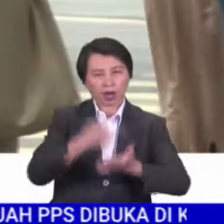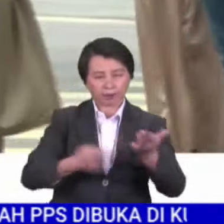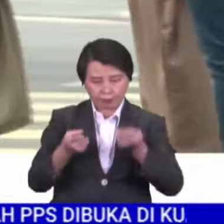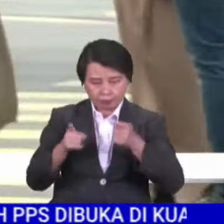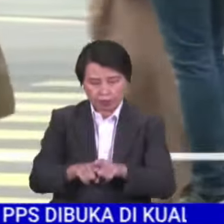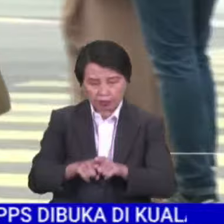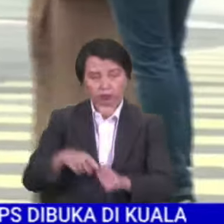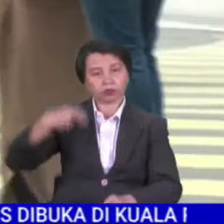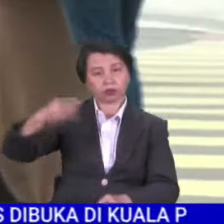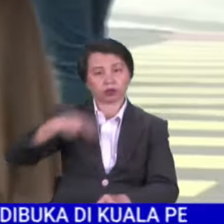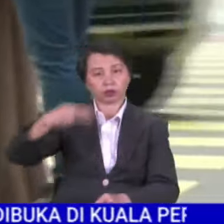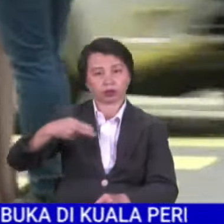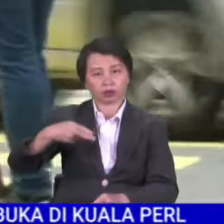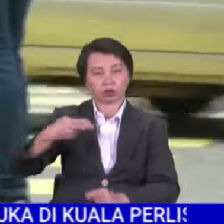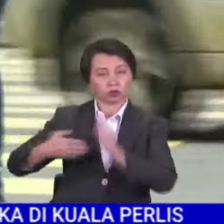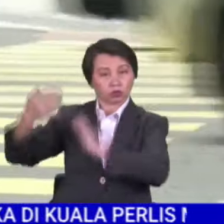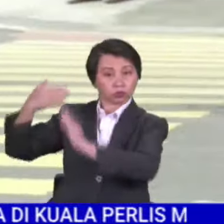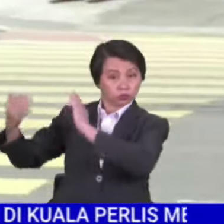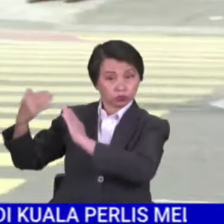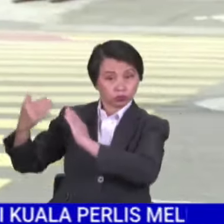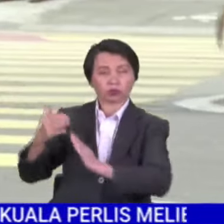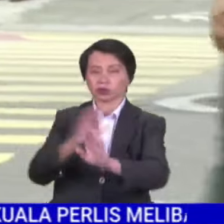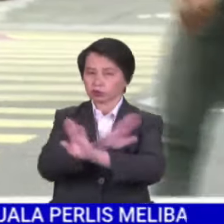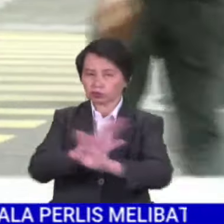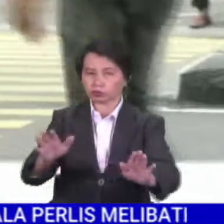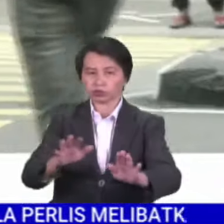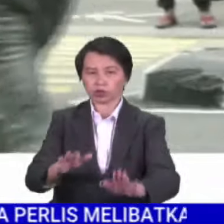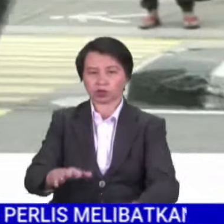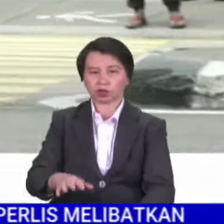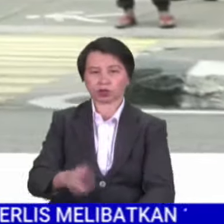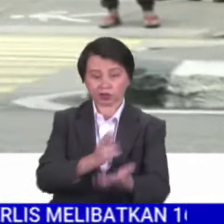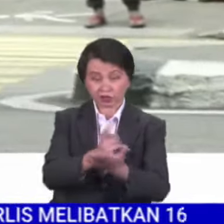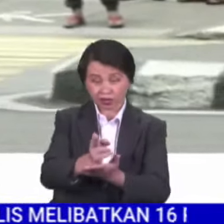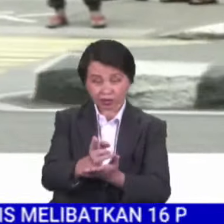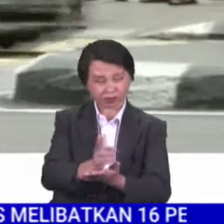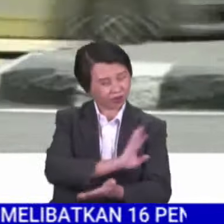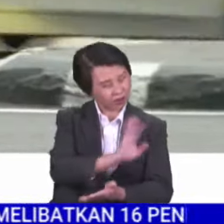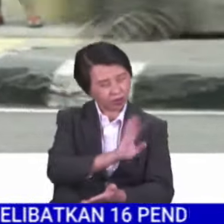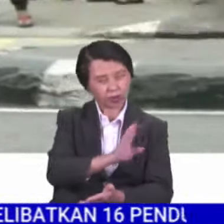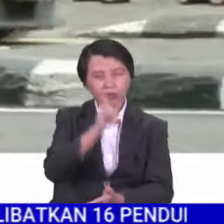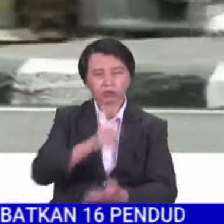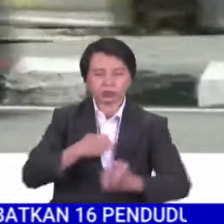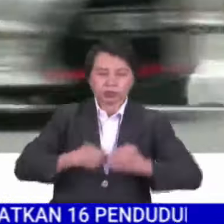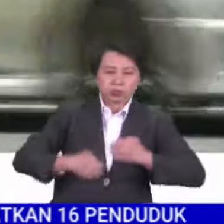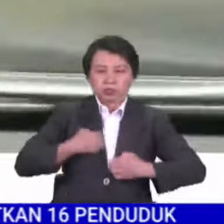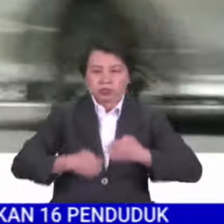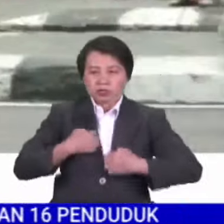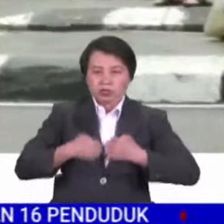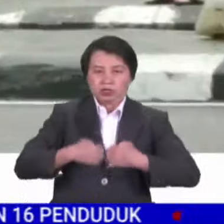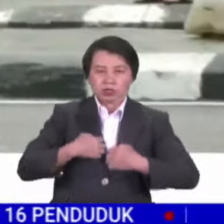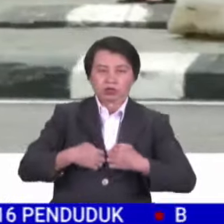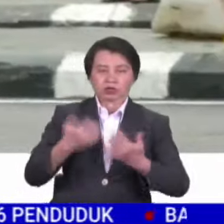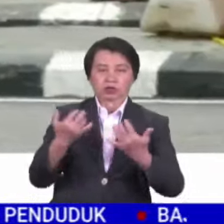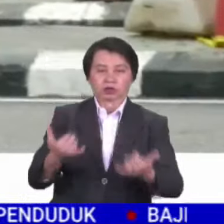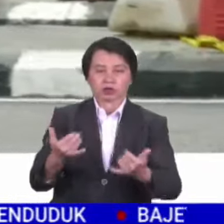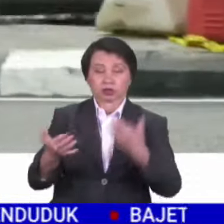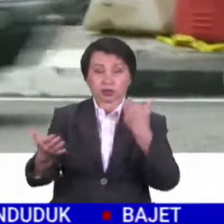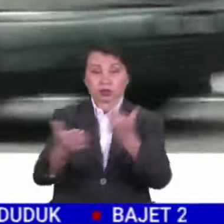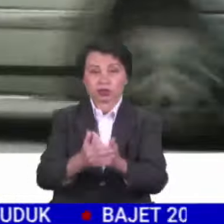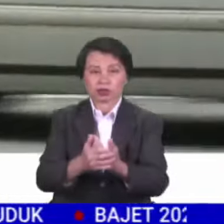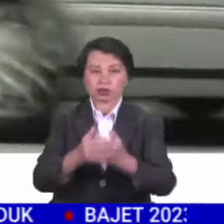dalam sejarah politik abad lalu. Untuk itu, jangan campakkan hak bersuara kerana emosi dan sentimen semasa